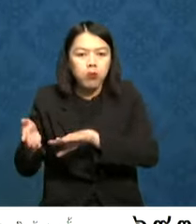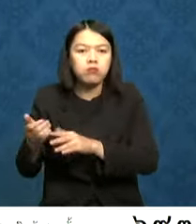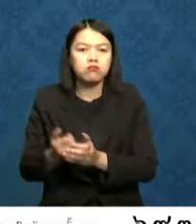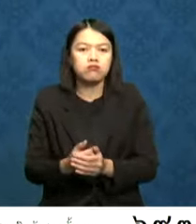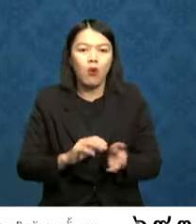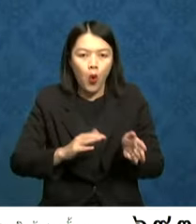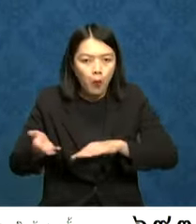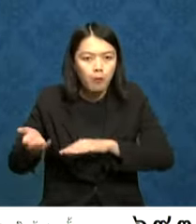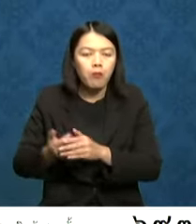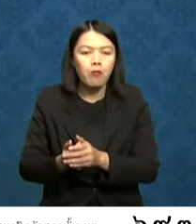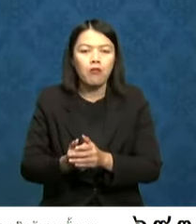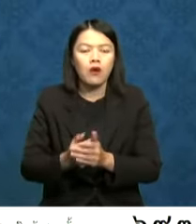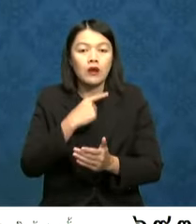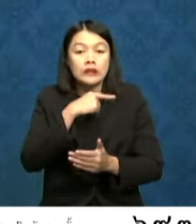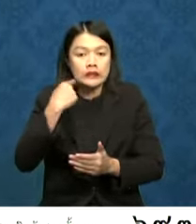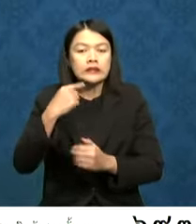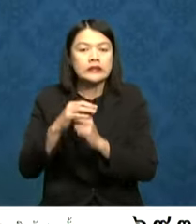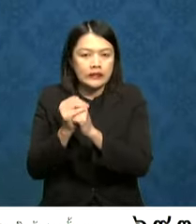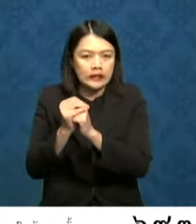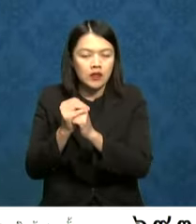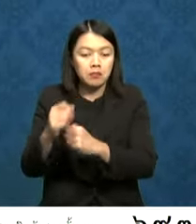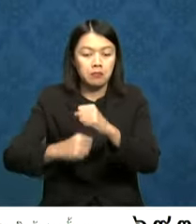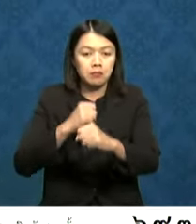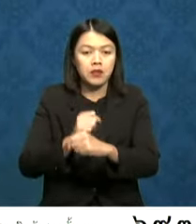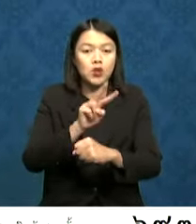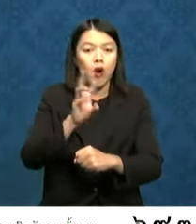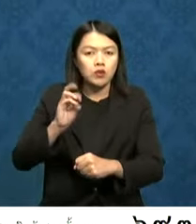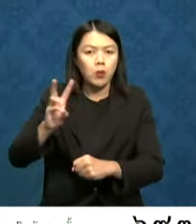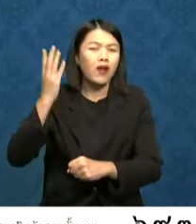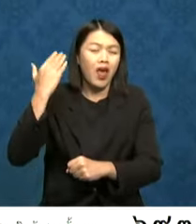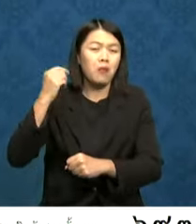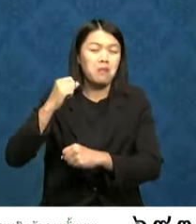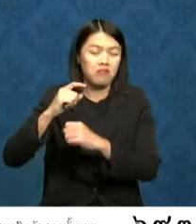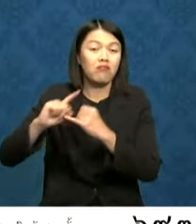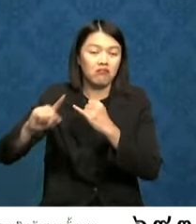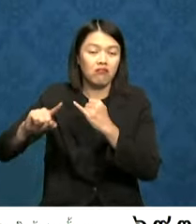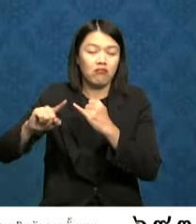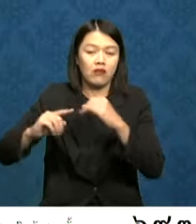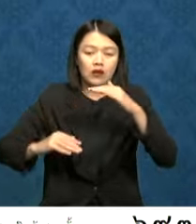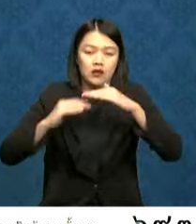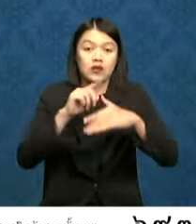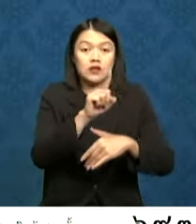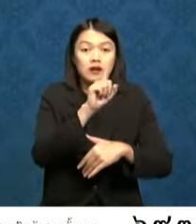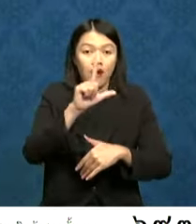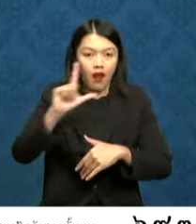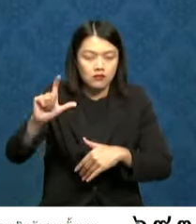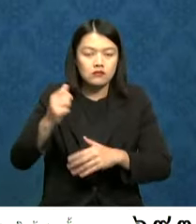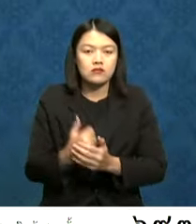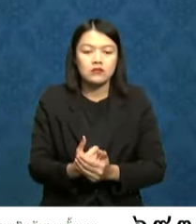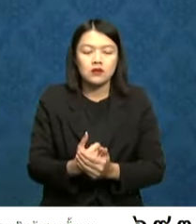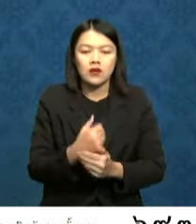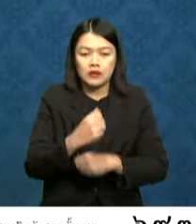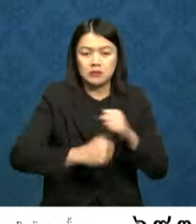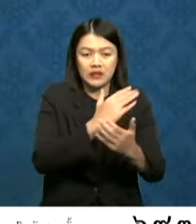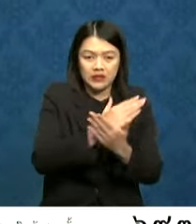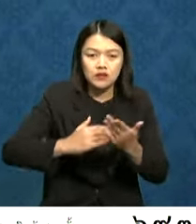ดุลการค้ากับประเทศจีนสิ้นปี 2566ที่ผ่านมาครับพุ่งแตะ 1ล้านล้านบาทและเพียงครึ่งปี